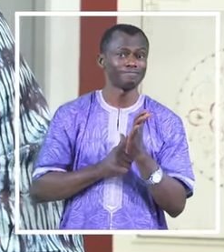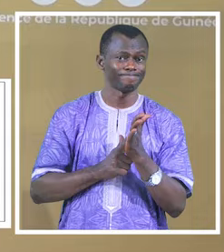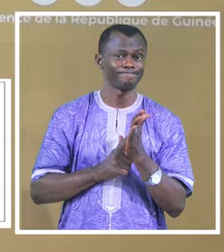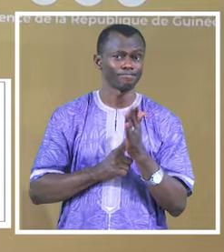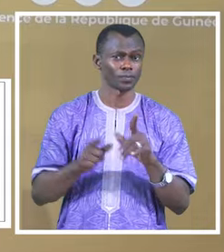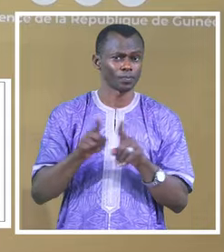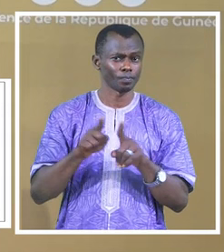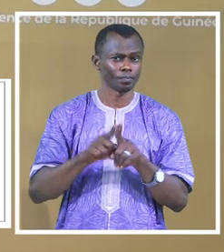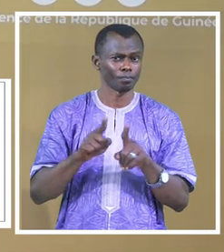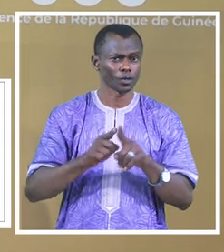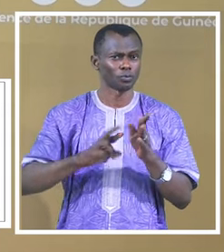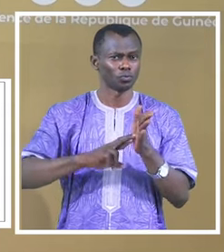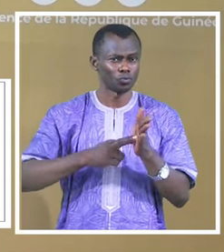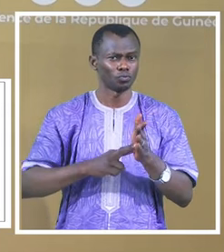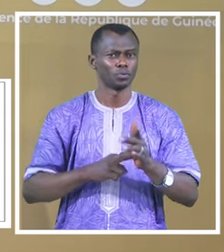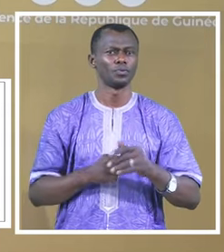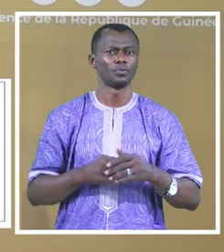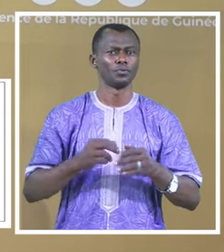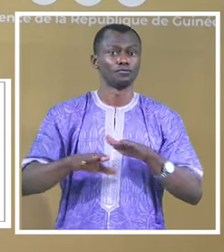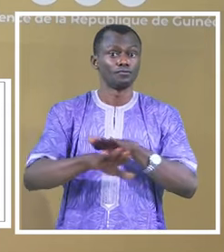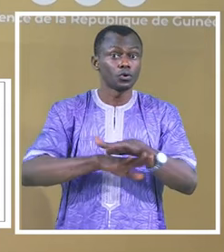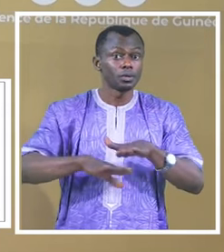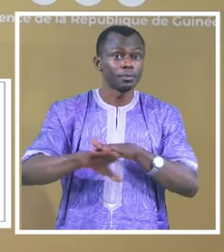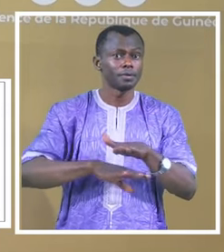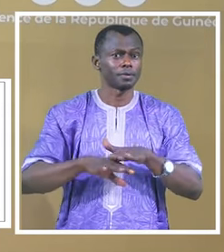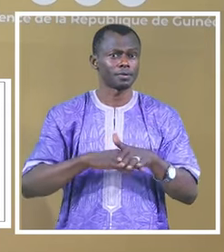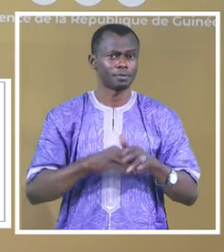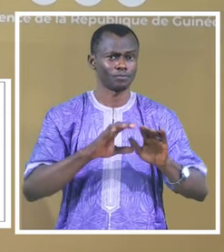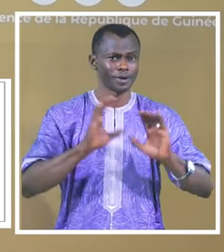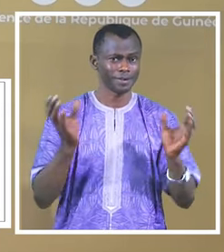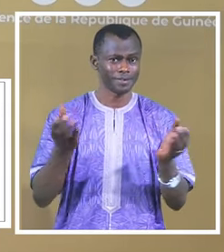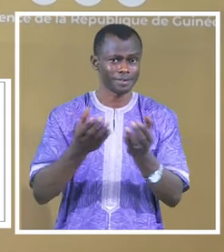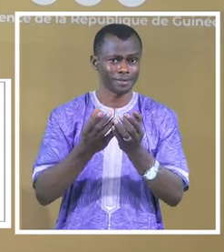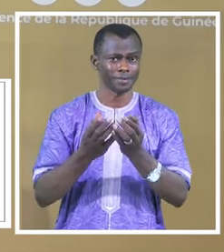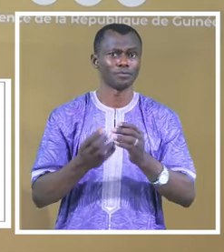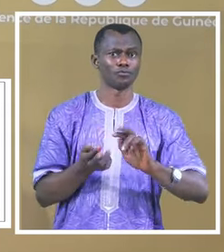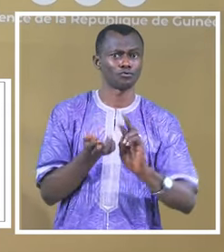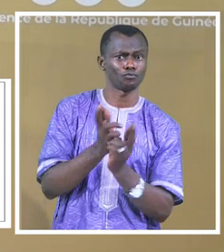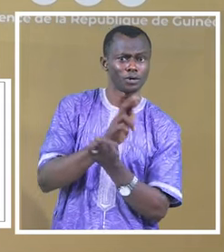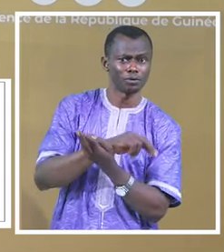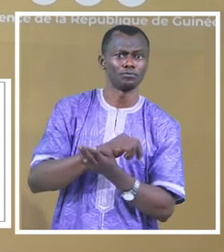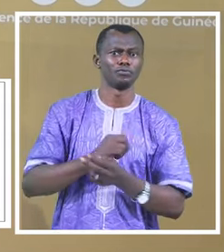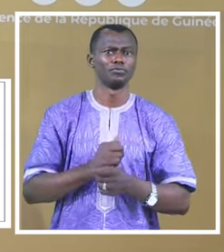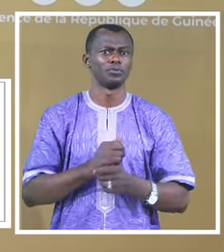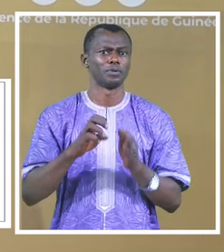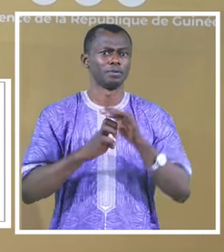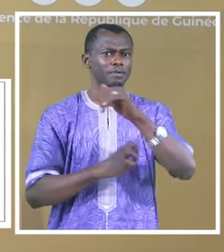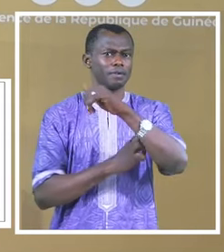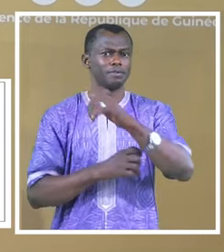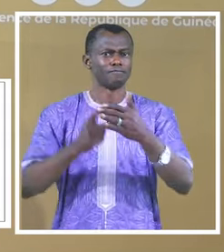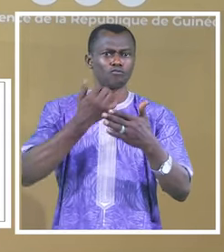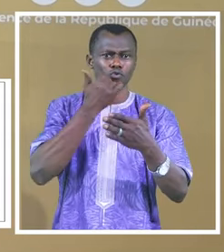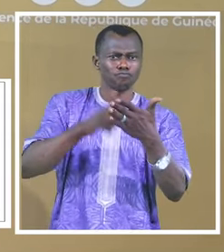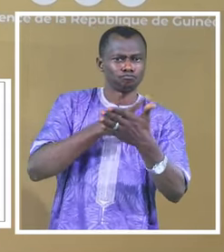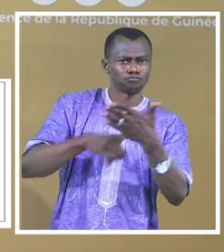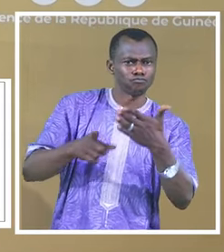de la refondation de l'État et de la rectification institutionnelle. Le Conseil a toutefois instruit à Monsieur le ministre de mettre